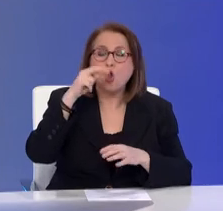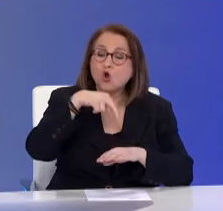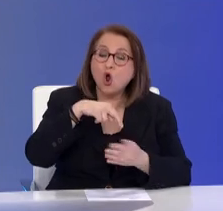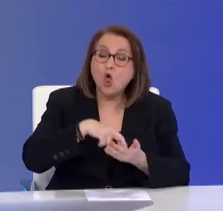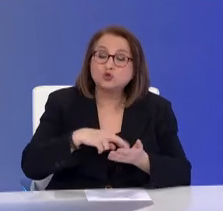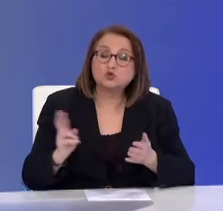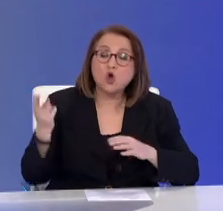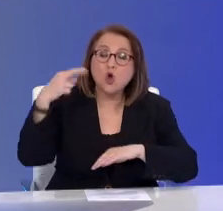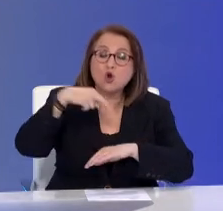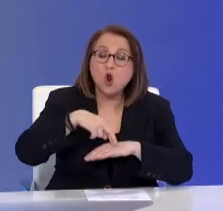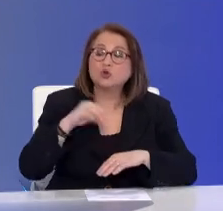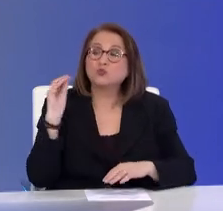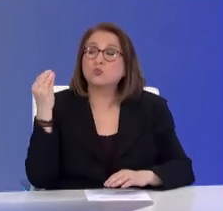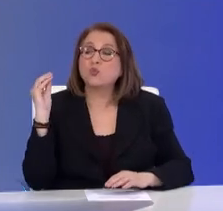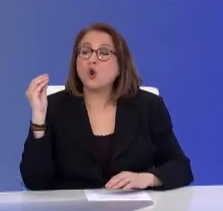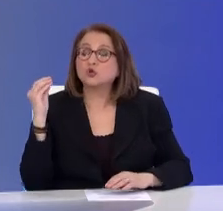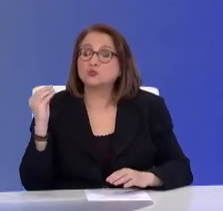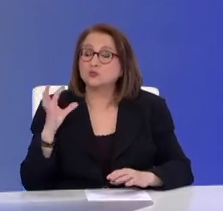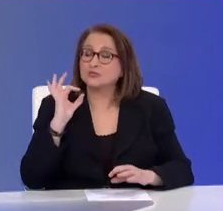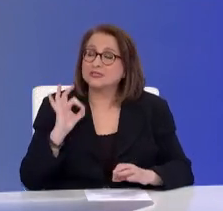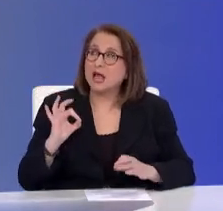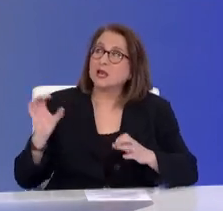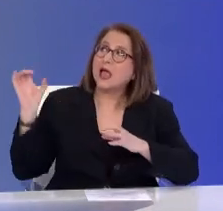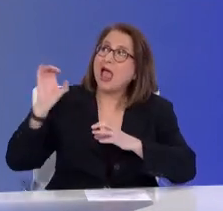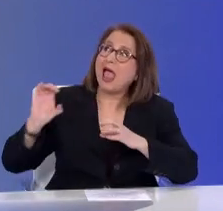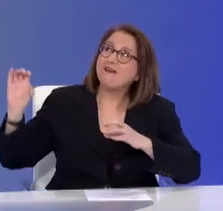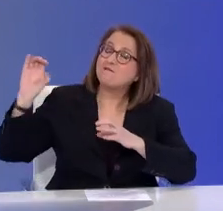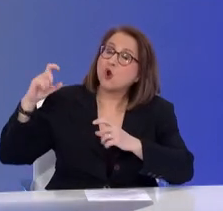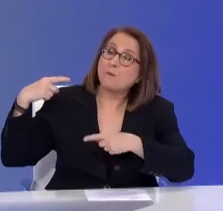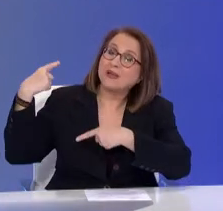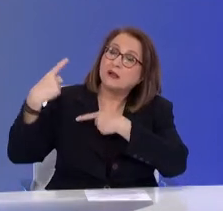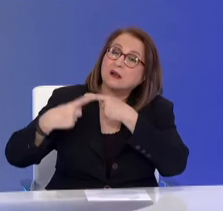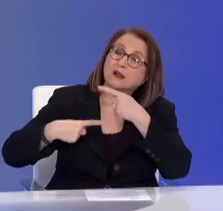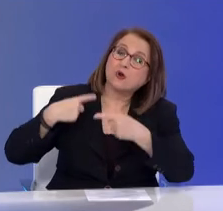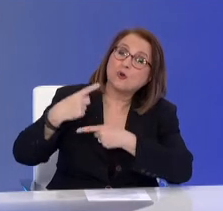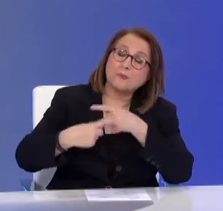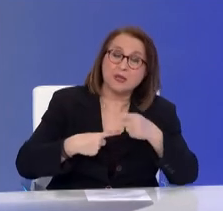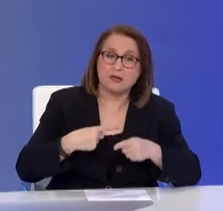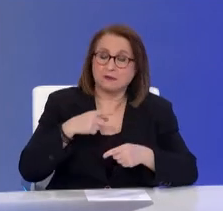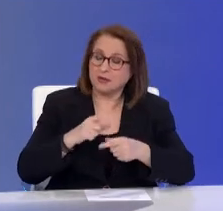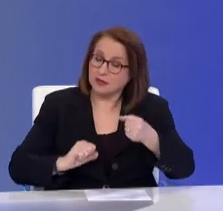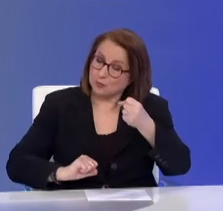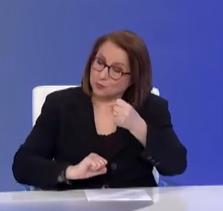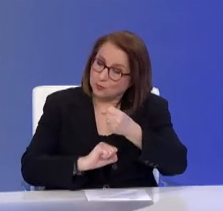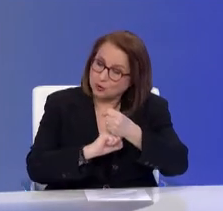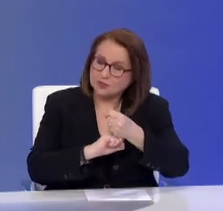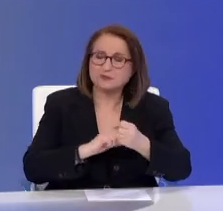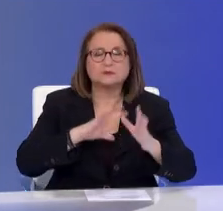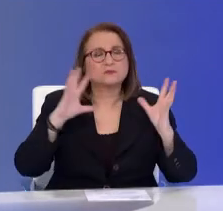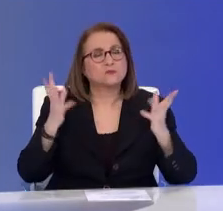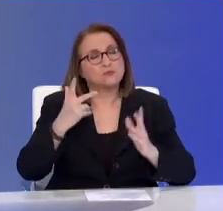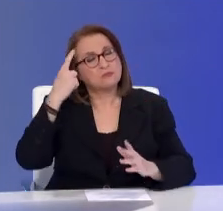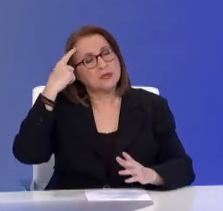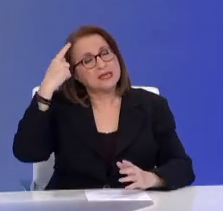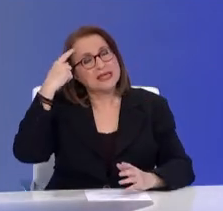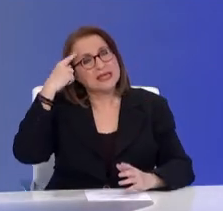κοινή ευρωπαϊκή κληρονομιά, προωθώντας τα ιδεώδη